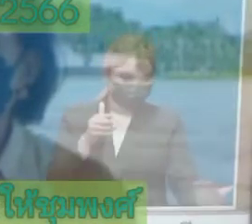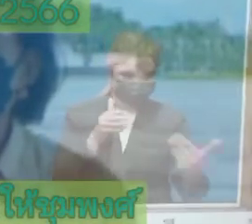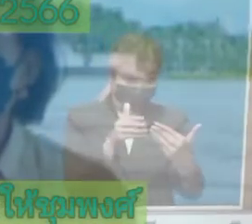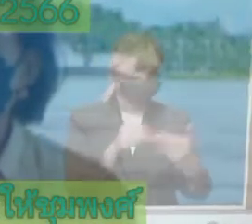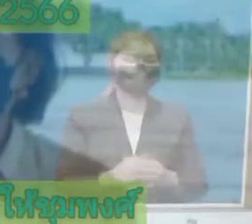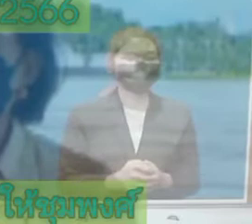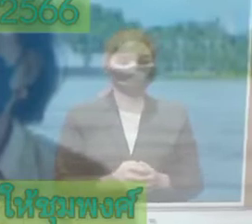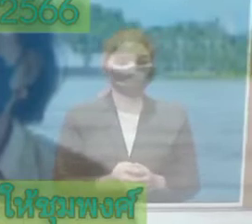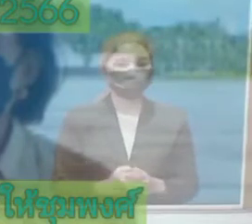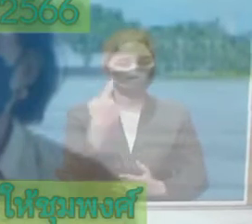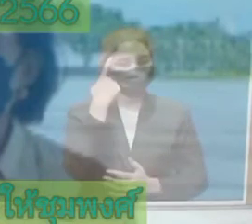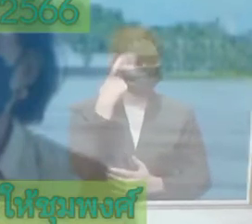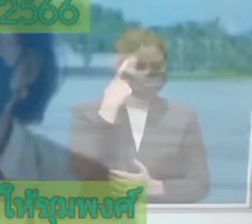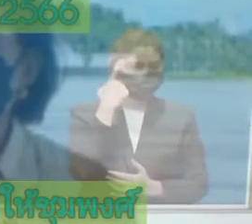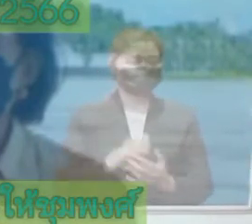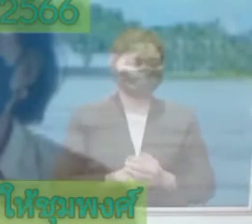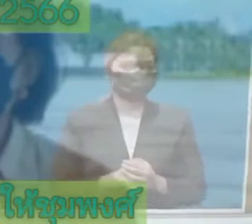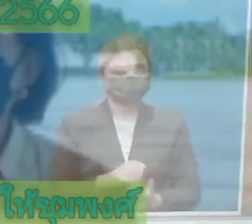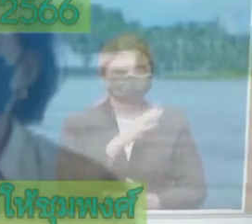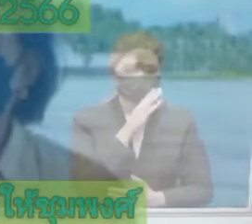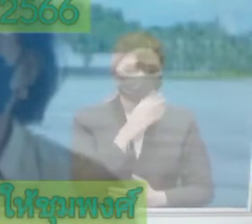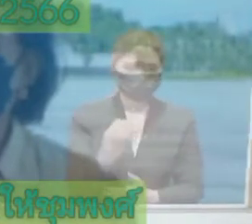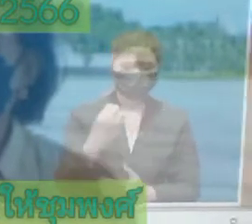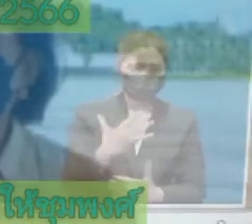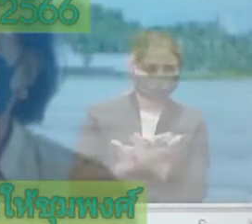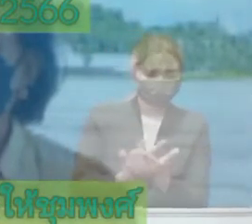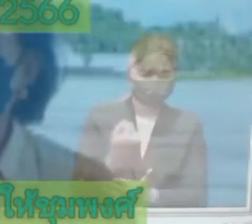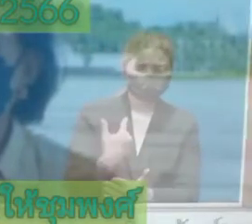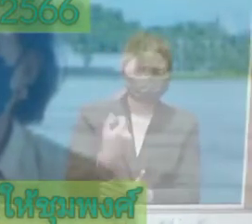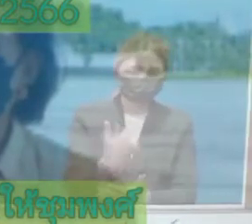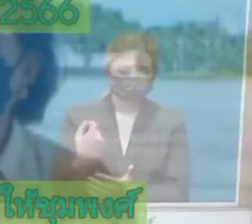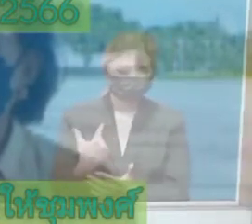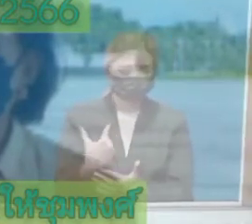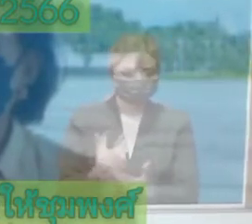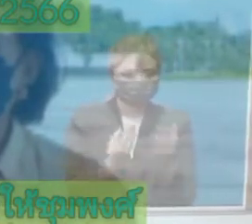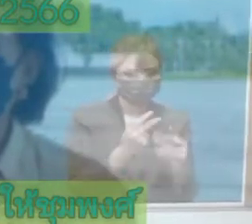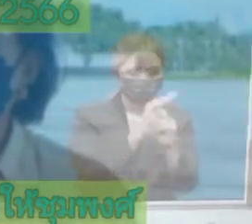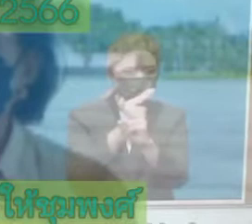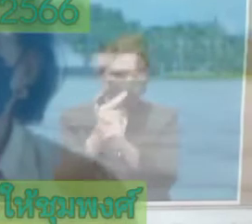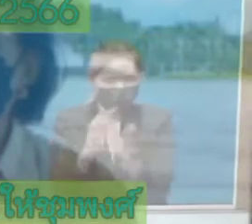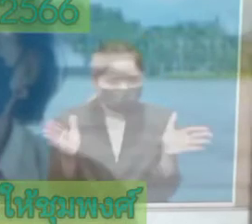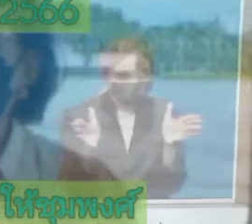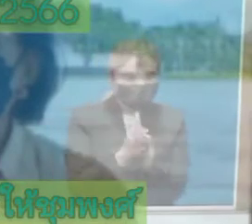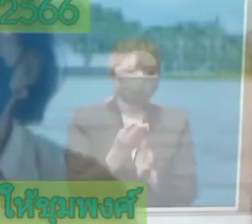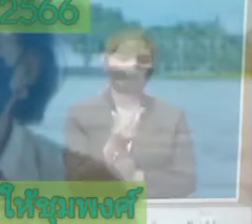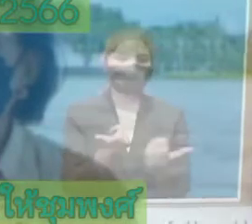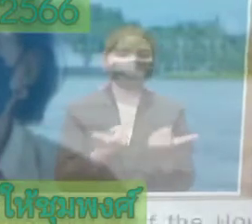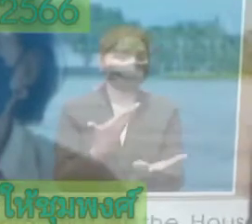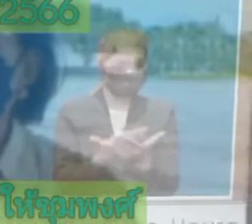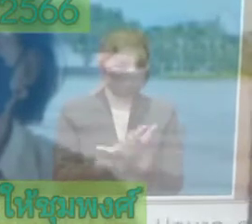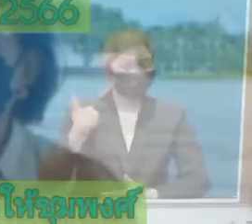ดคิดอย่างนี้สิครับถ้าท่านบอกว่าจ่ายเงินเท่านี้เท่านั้นเมื่อกี้เนี่ยท่านคูณตัวเลขมาที่เท่าไหร่ท่านหาเงินได้หรือยังตอนนี้